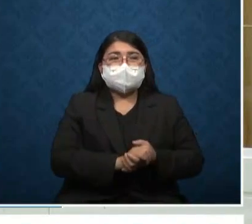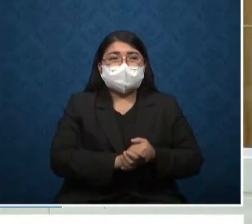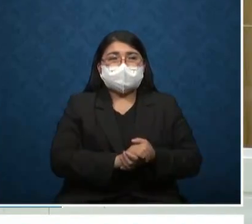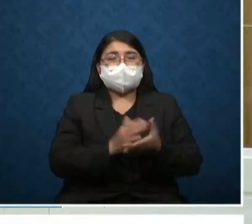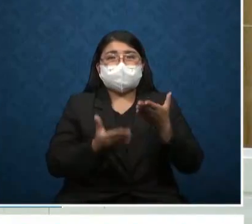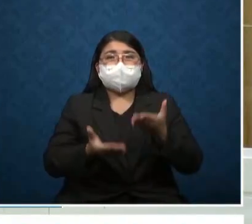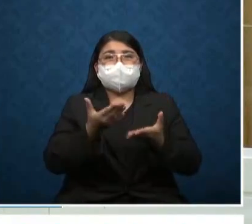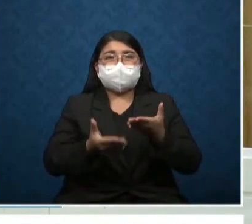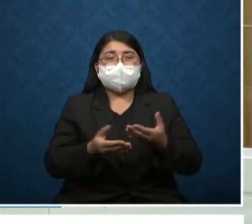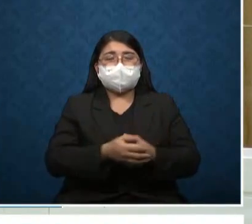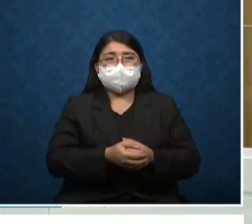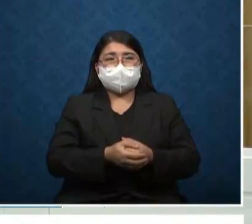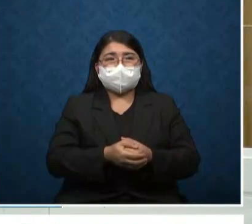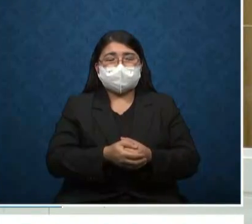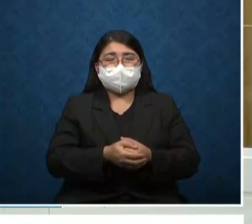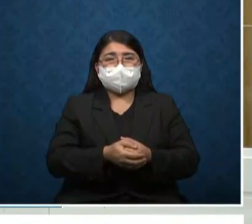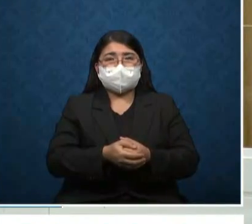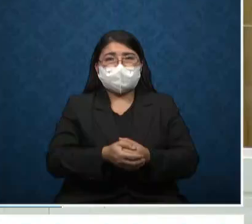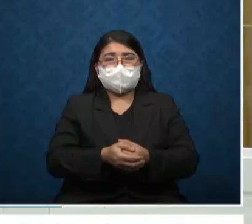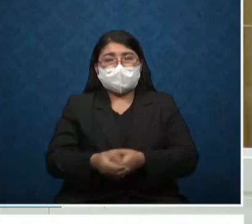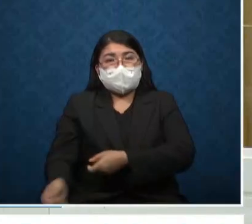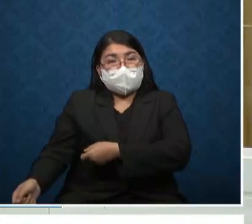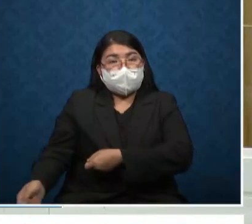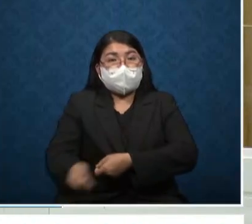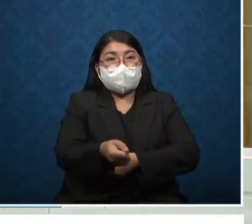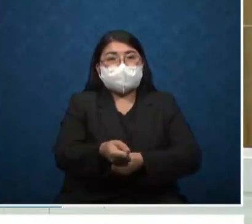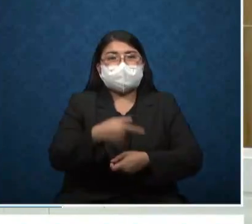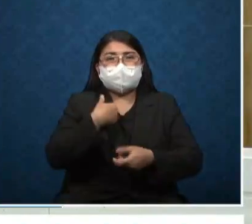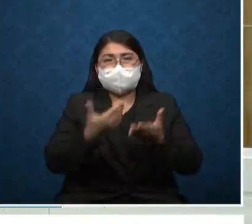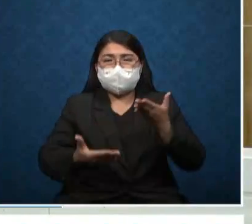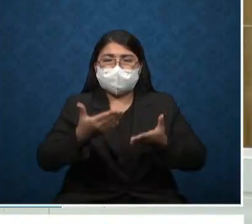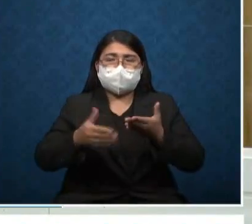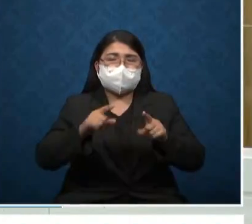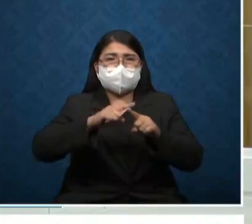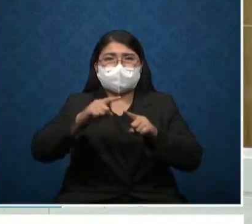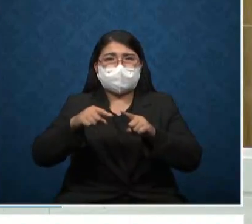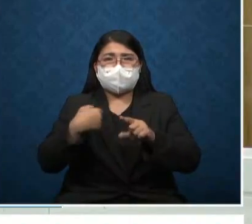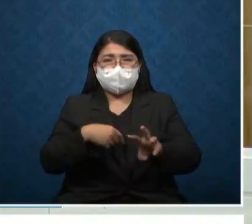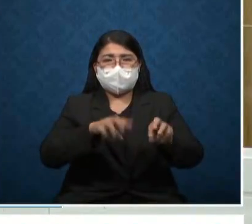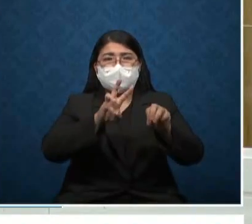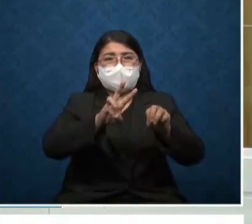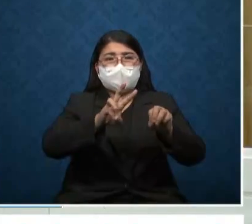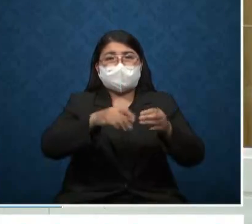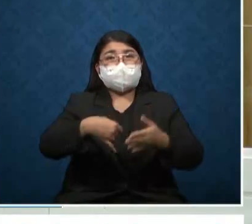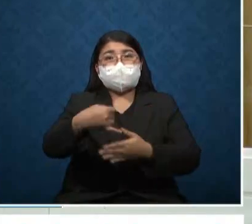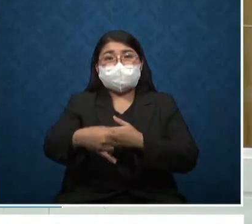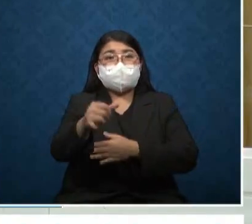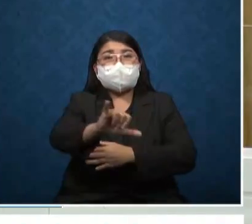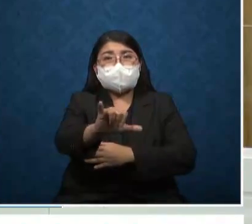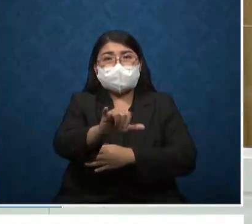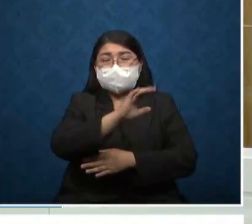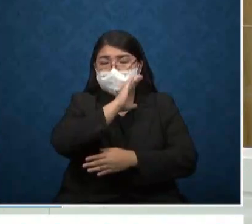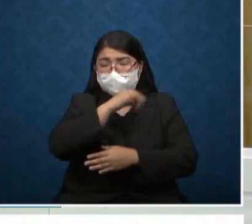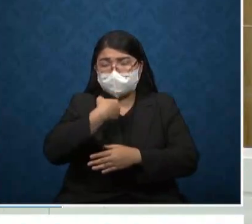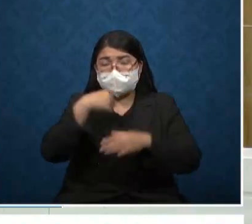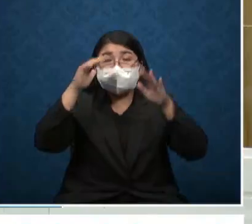ทเราพูดถึงโปรต่าง ๆ ทเขประสบคามสำเรจหลายคนยไมไดจบมาหกเลยคนเห่านี้จะทำอยไรจะเที